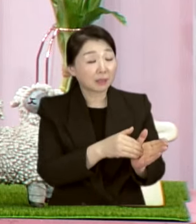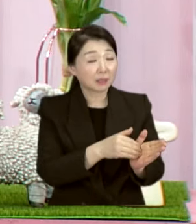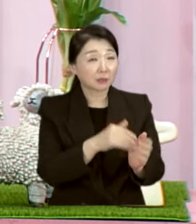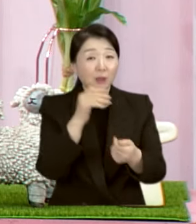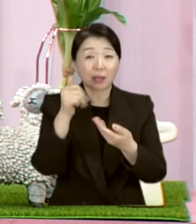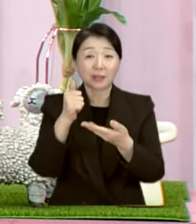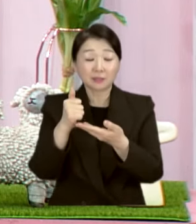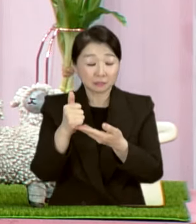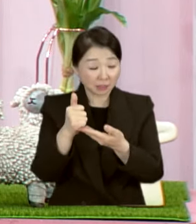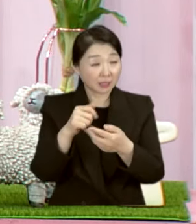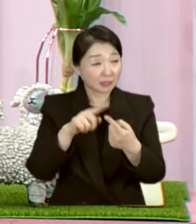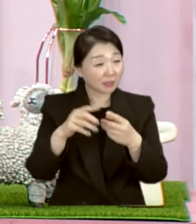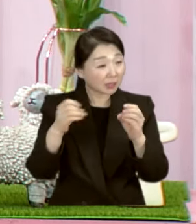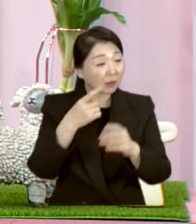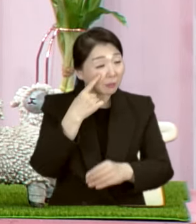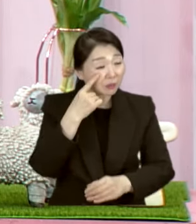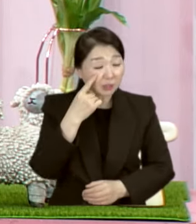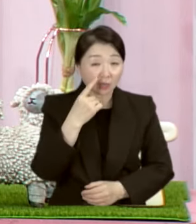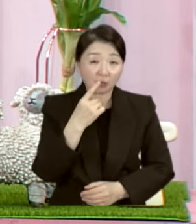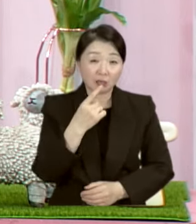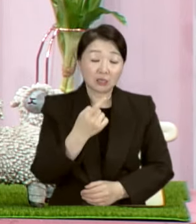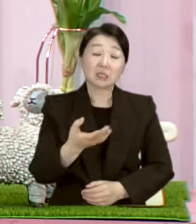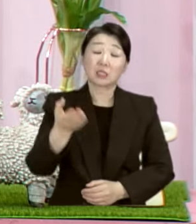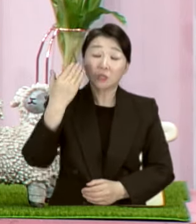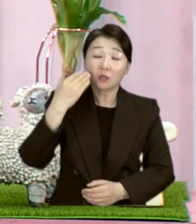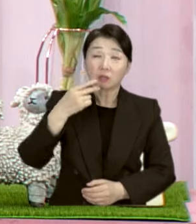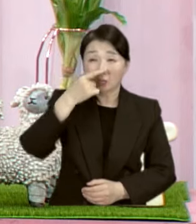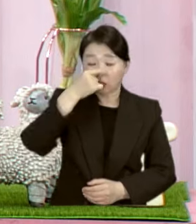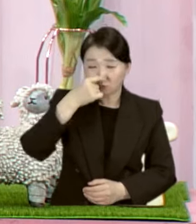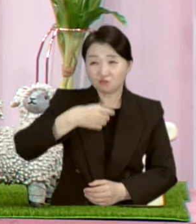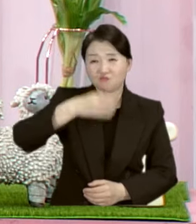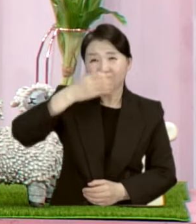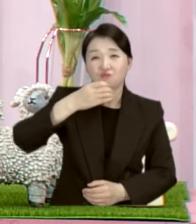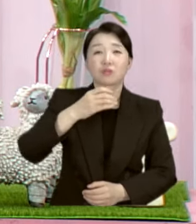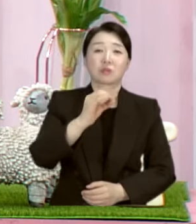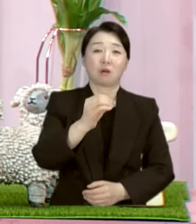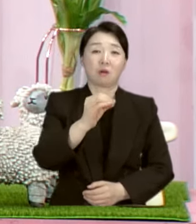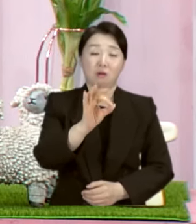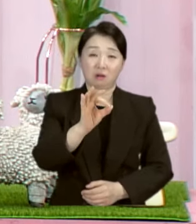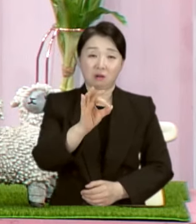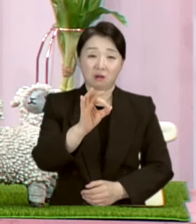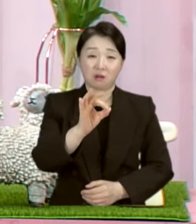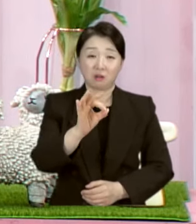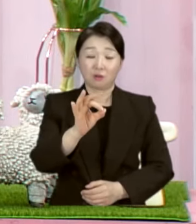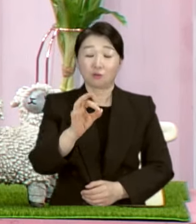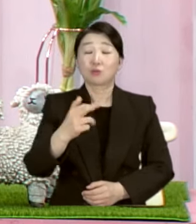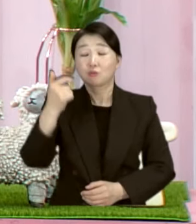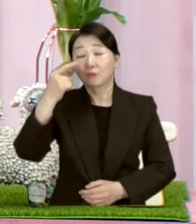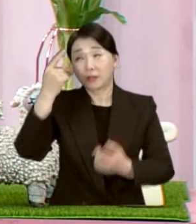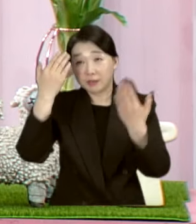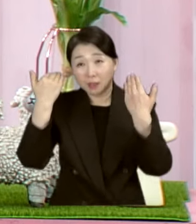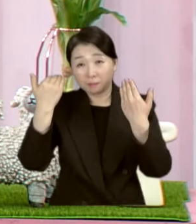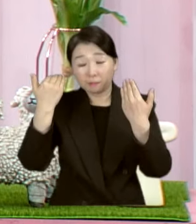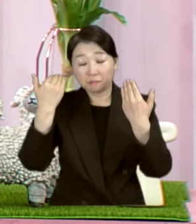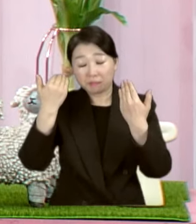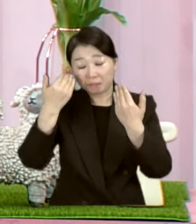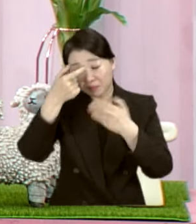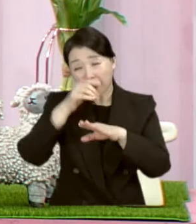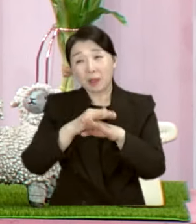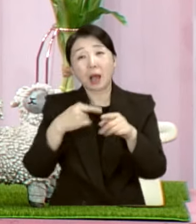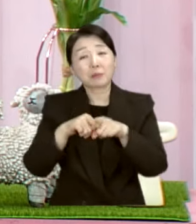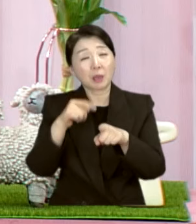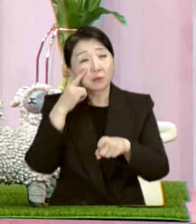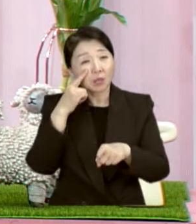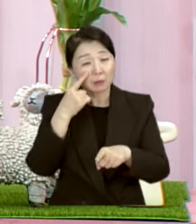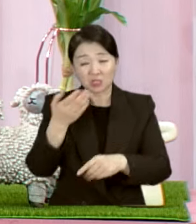아니면 하나님 얘기하는 시간 갖자 이렇게 하면 전날 술을 10병 먹고 우리 주일 예배 같이 드리자 이러면 전날 술을 그렇게 많이 먹어서